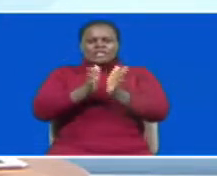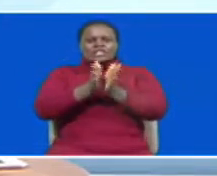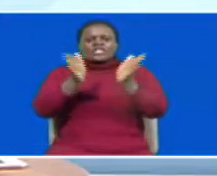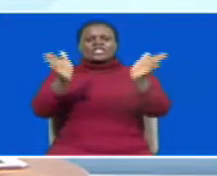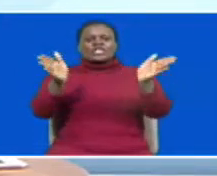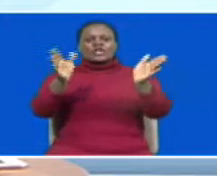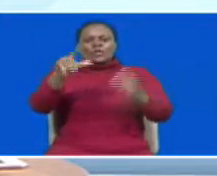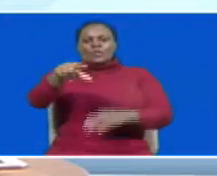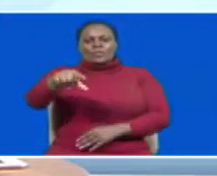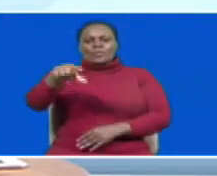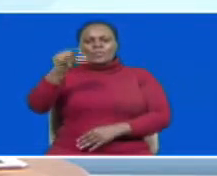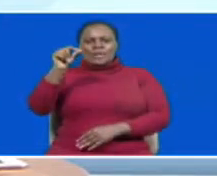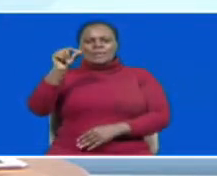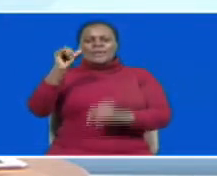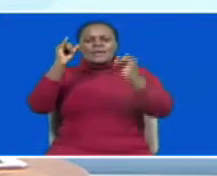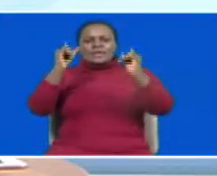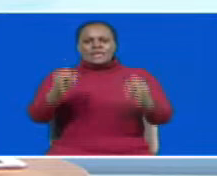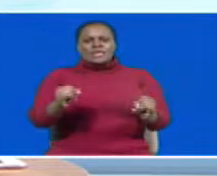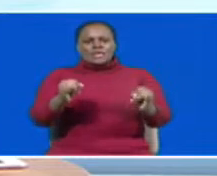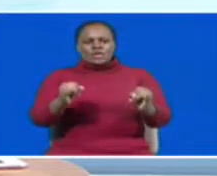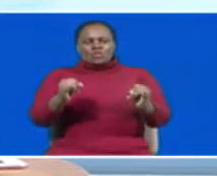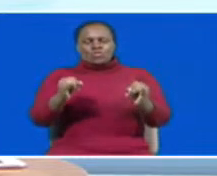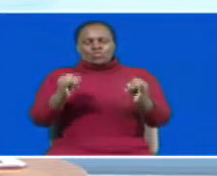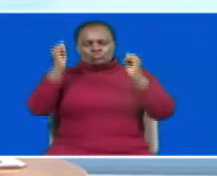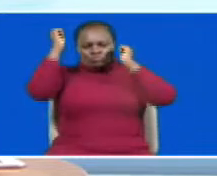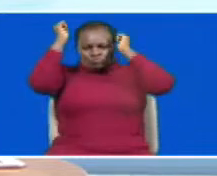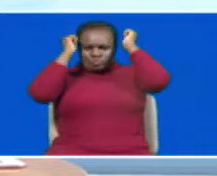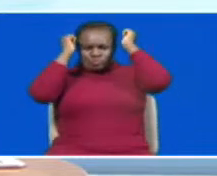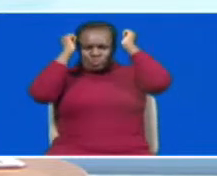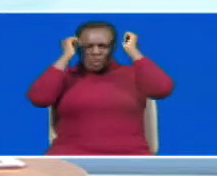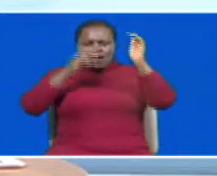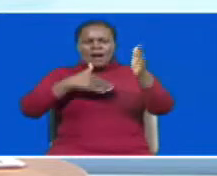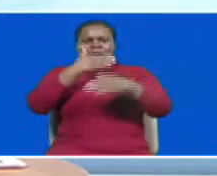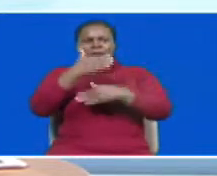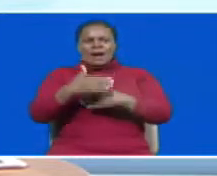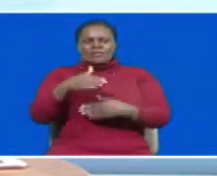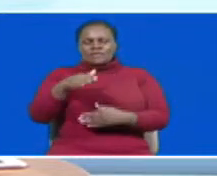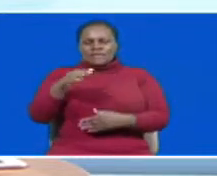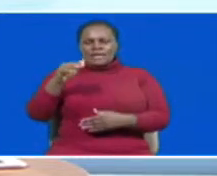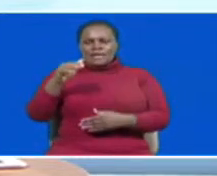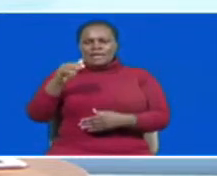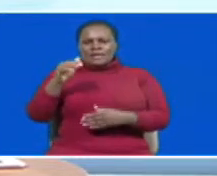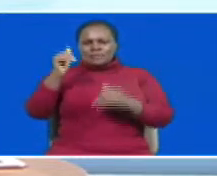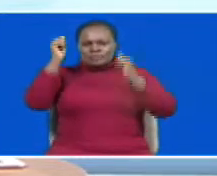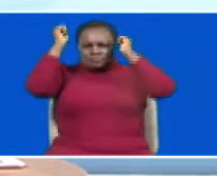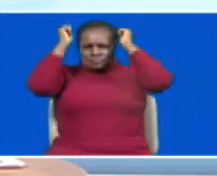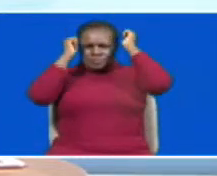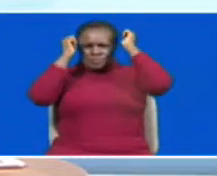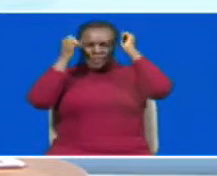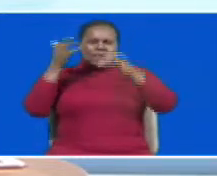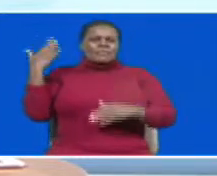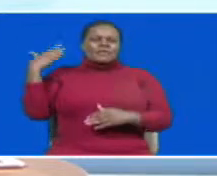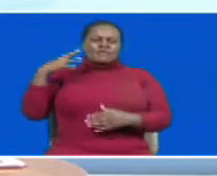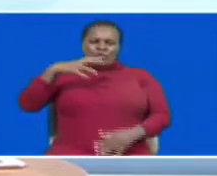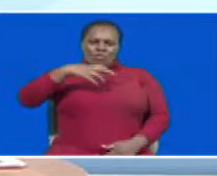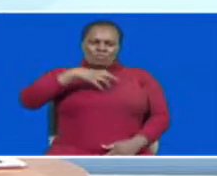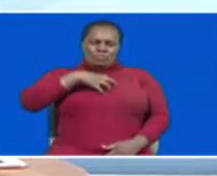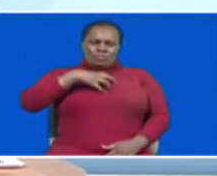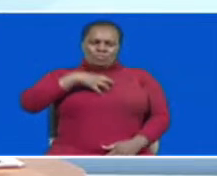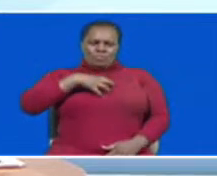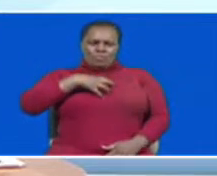na kumteua kuwa mkuu mpya wa majeshi kufuatia kustaafu kwake mkuu wa majeshi aliyekuwepo Robert